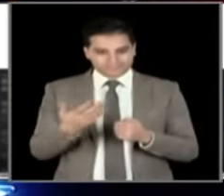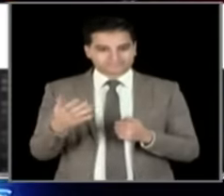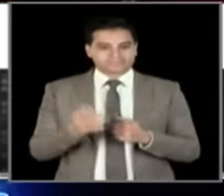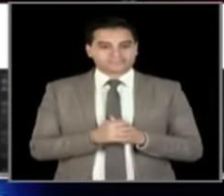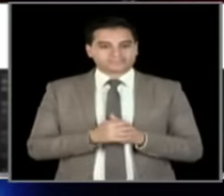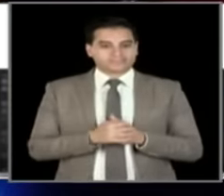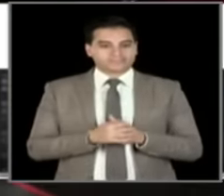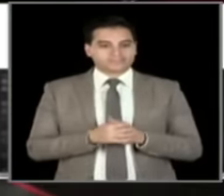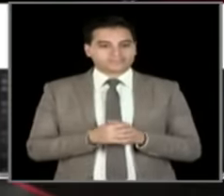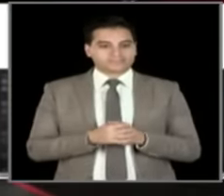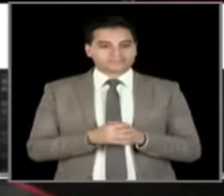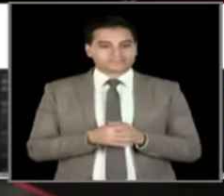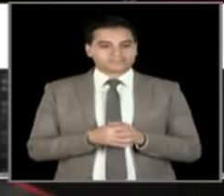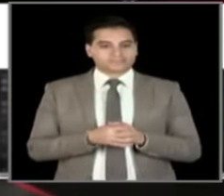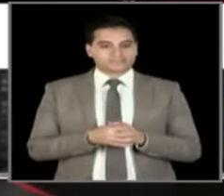10 و -5: